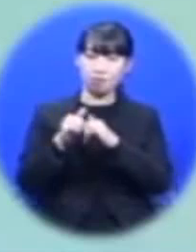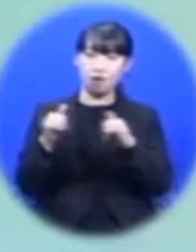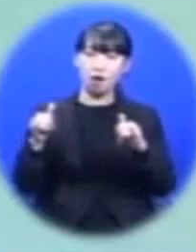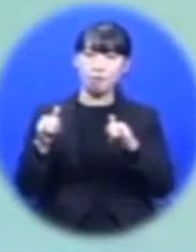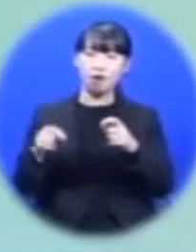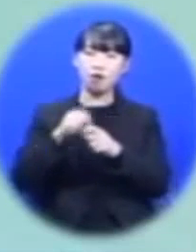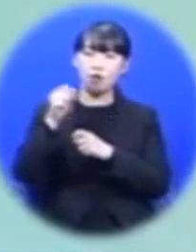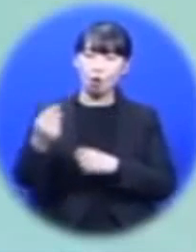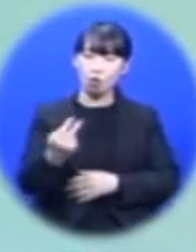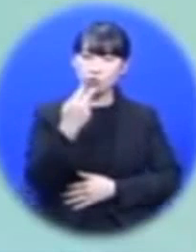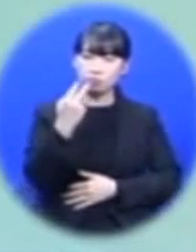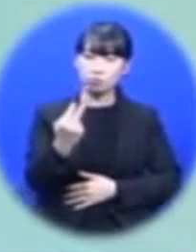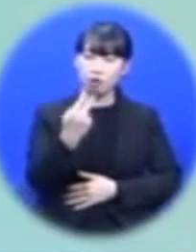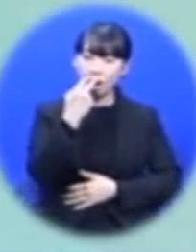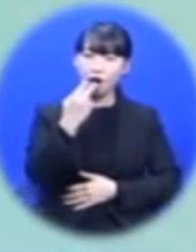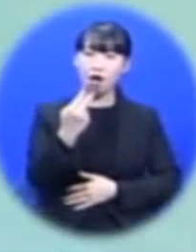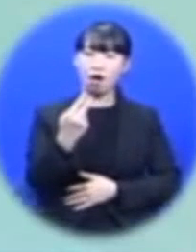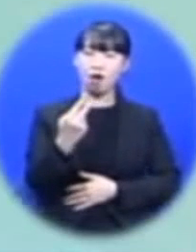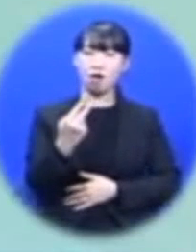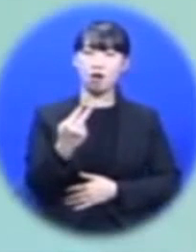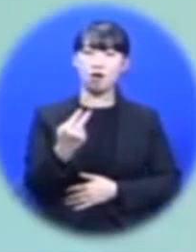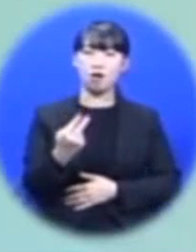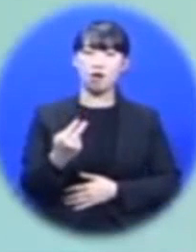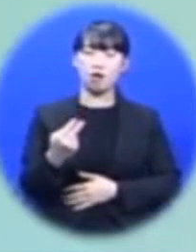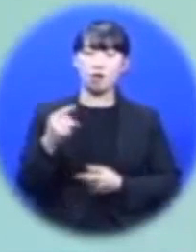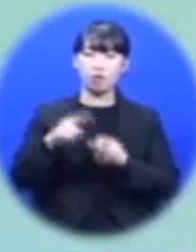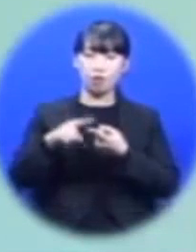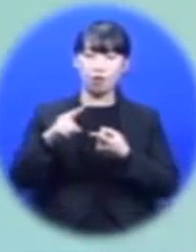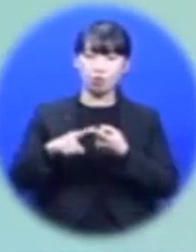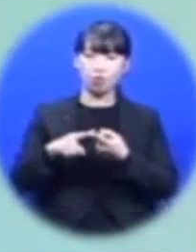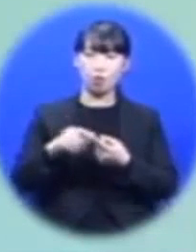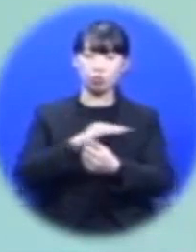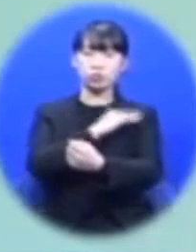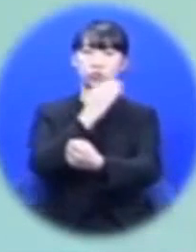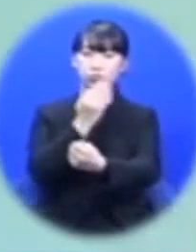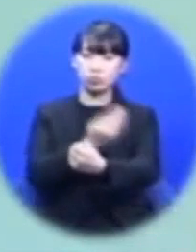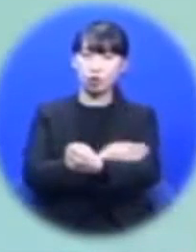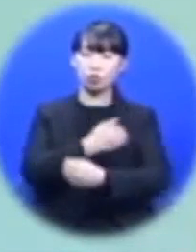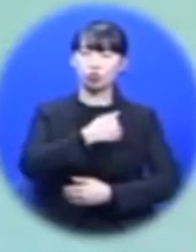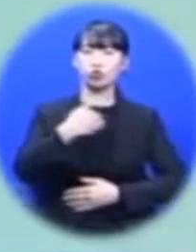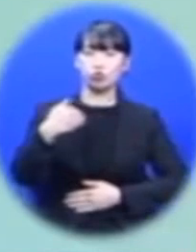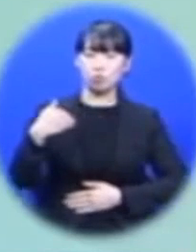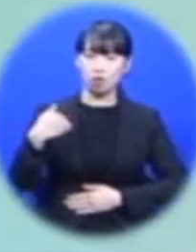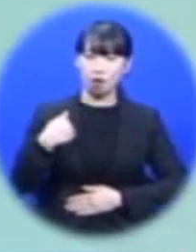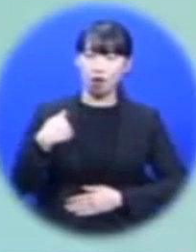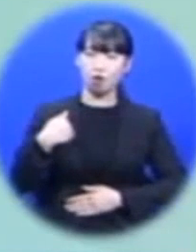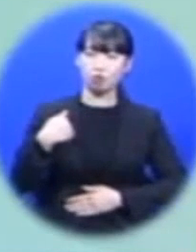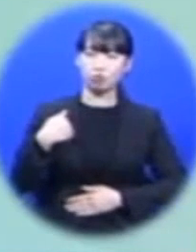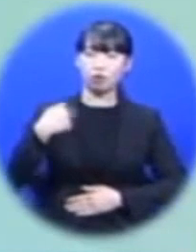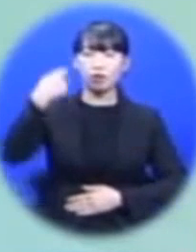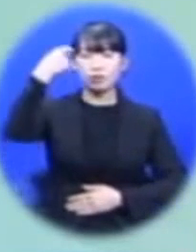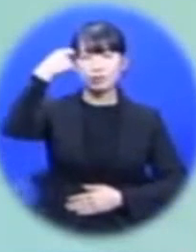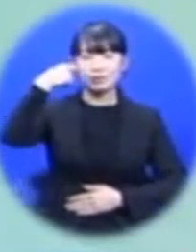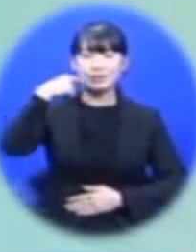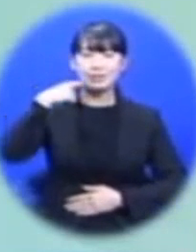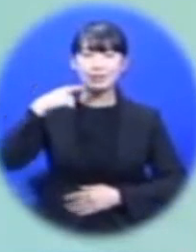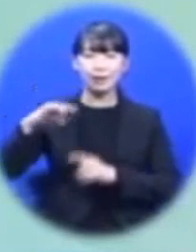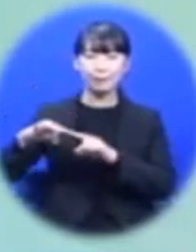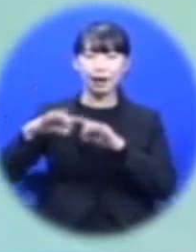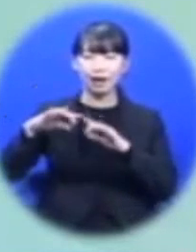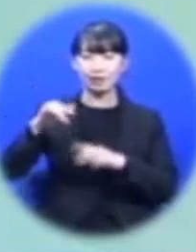영원한 생명이 영생이 그 능력이 충만하구나 느껴지는 사람이